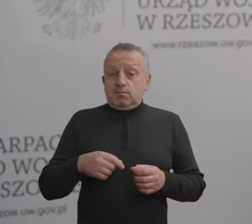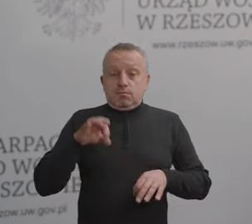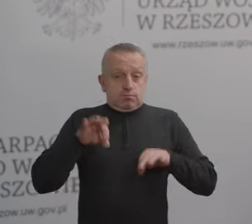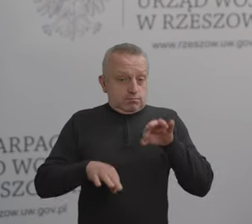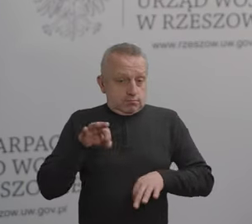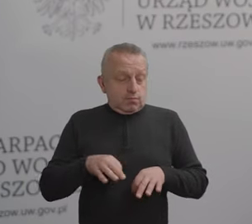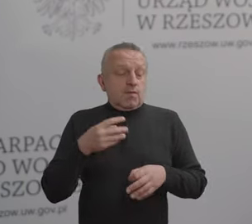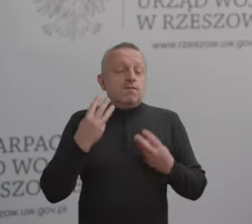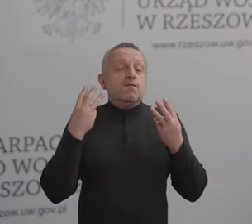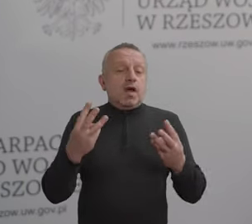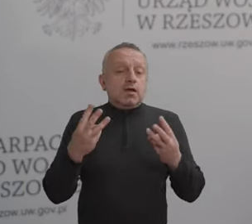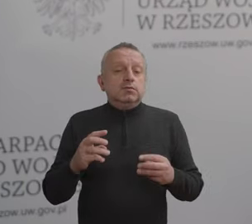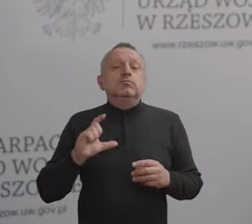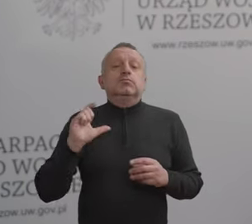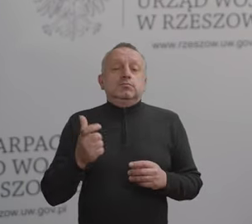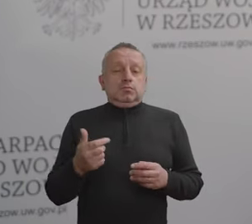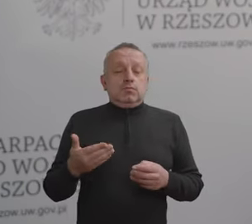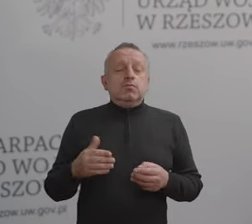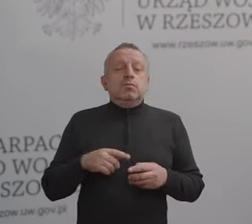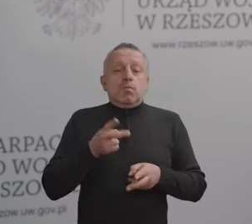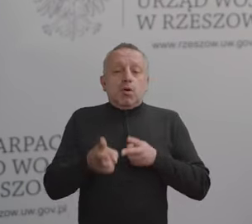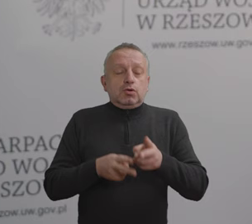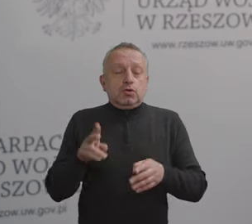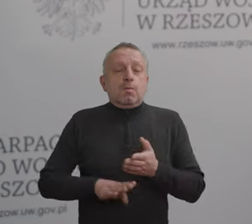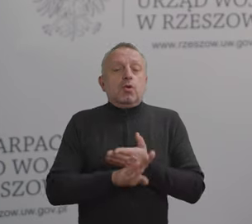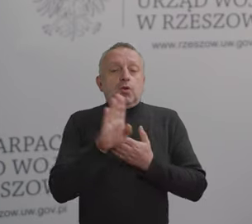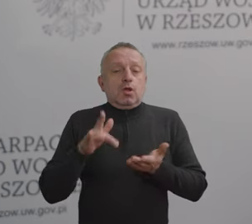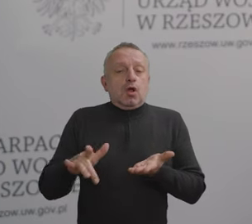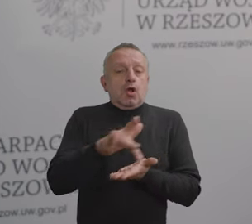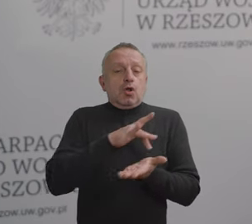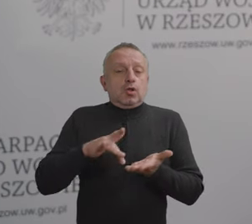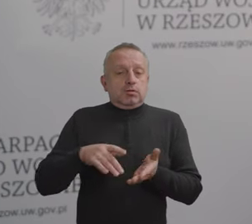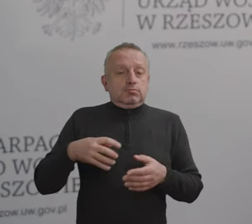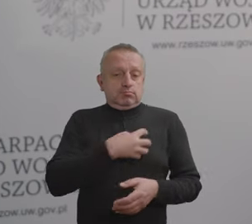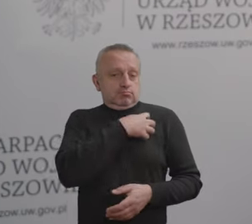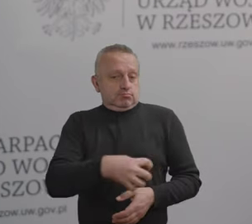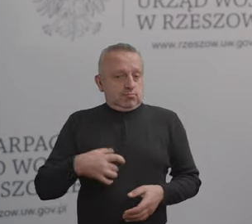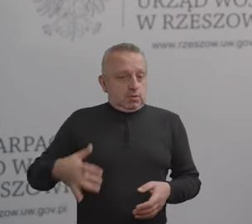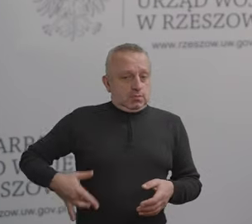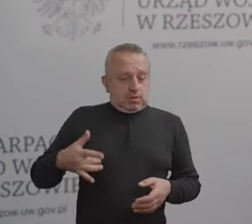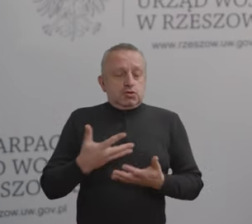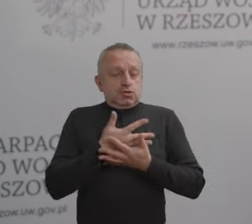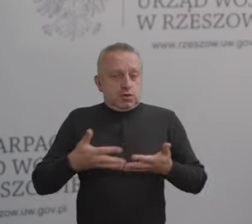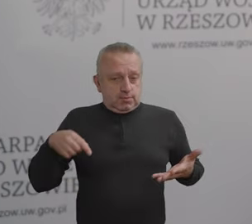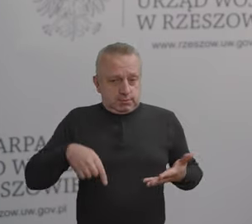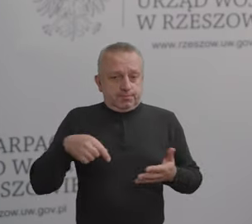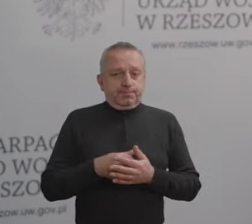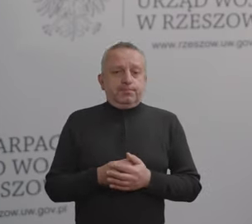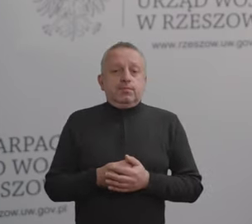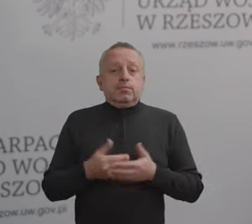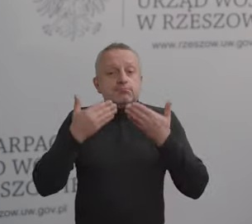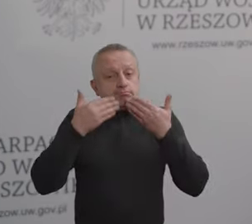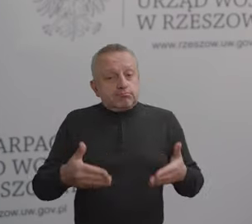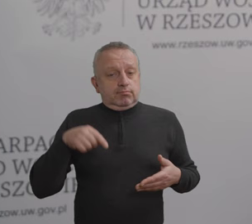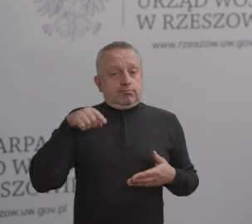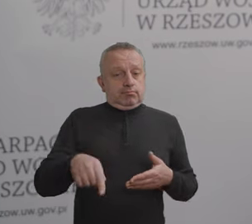procesie ważną rolę odgrywali pochodzący z Podkarpacia potomkowie rodów arystokratycznych, szlacheckich i ziemiańskich.